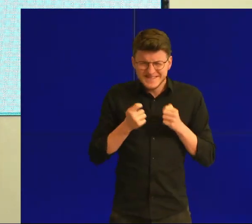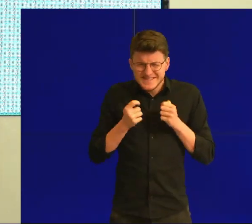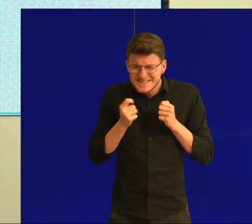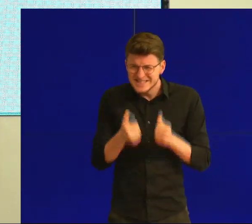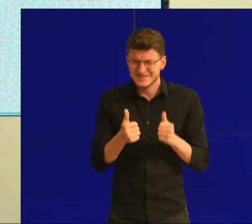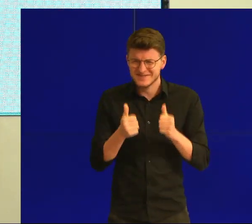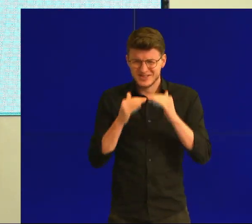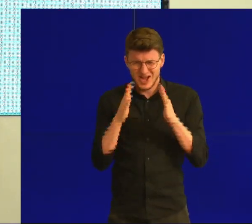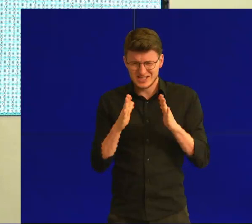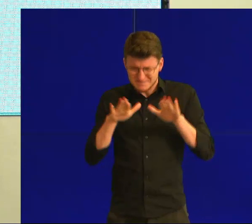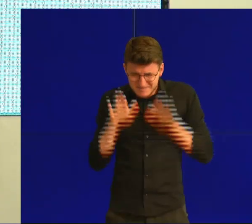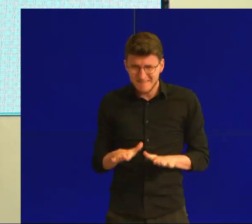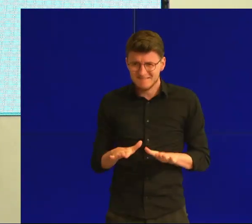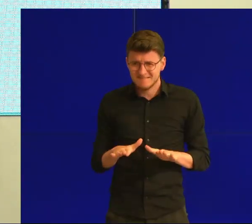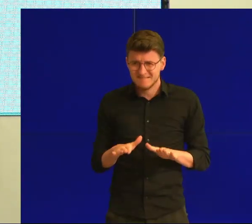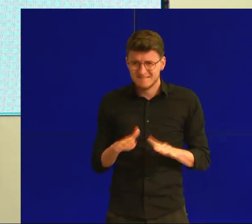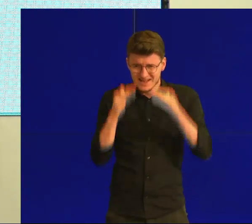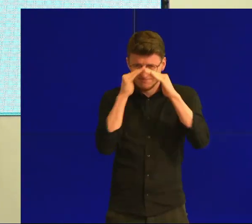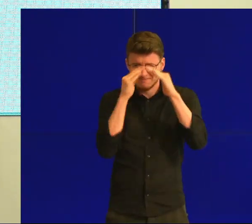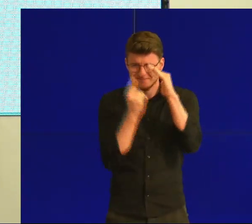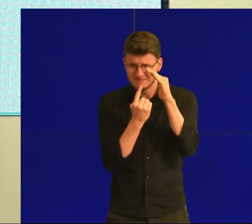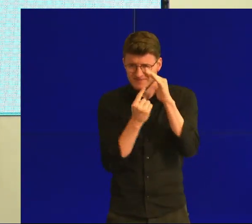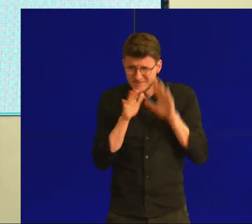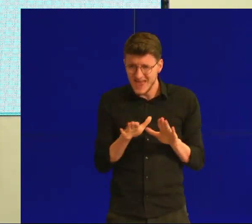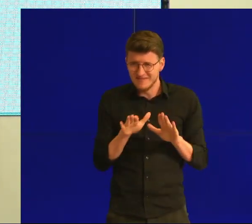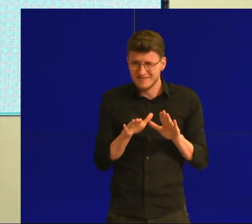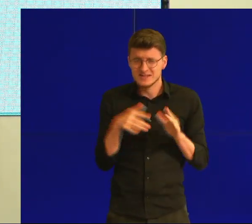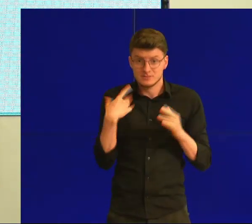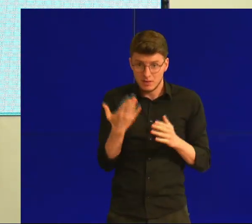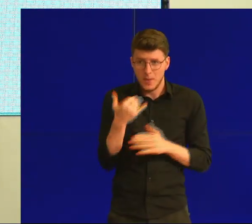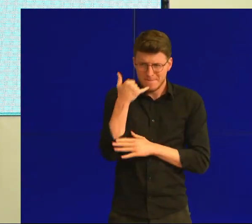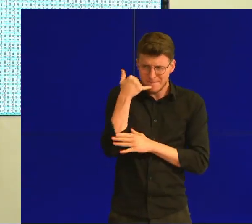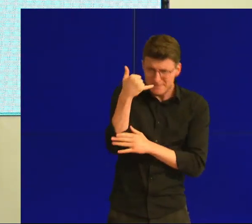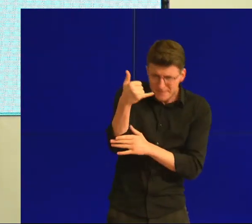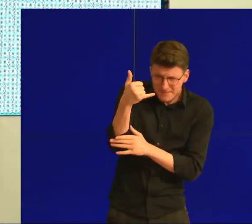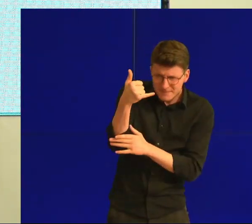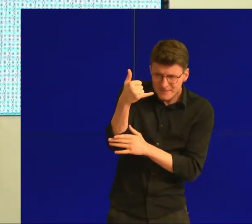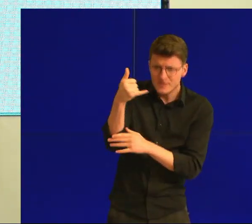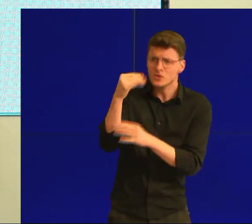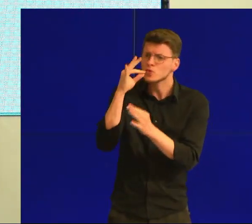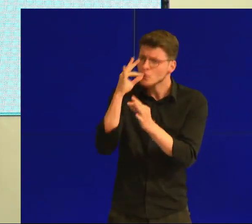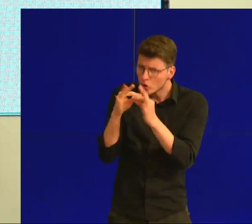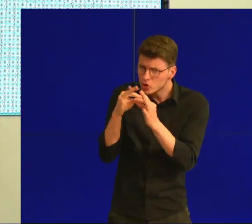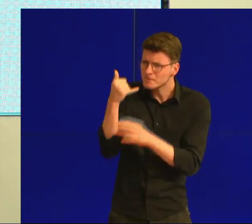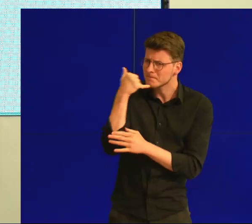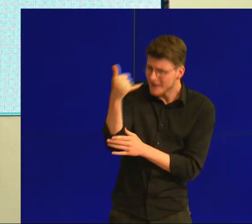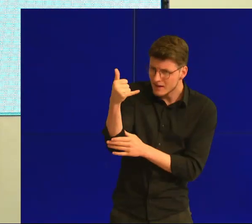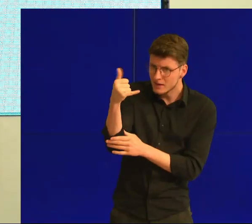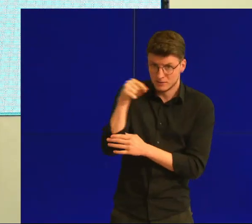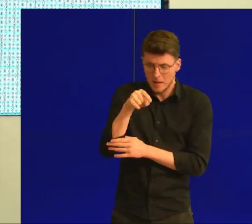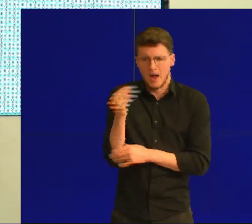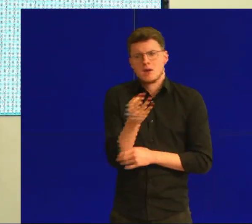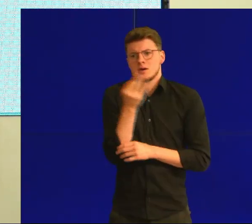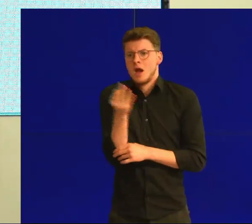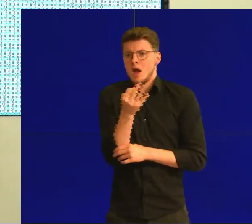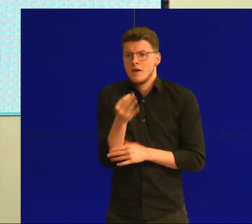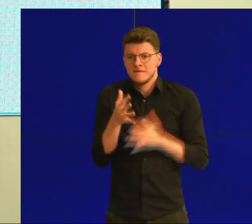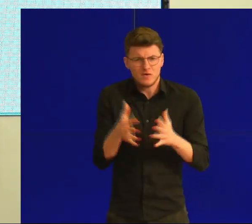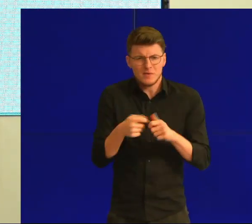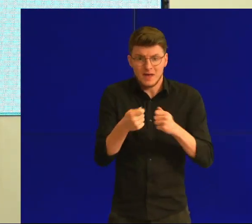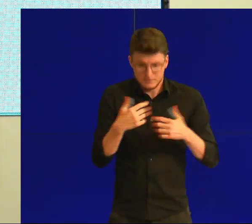hangouts cat 1 contacté listes via téléphone mobile lourd et isola c'est crucial de faire de référence plaide